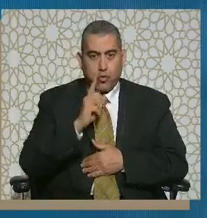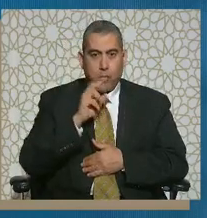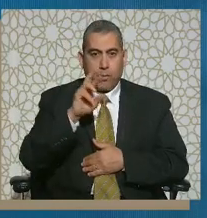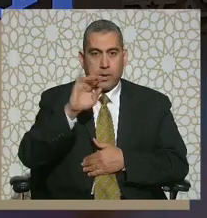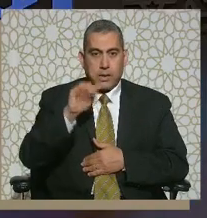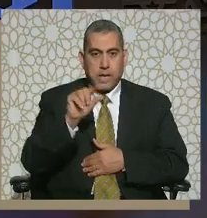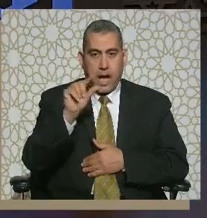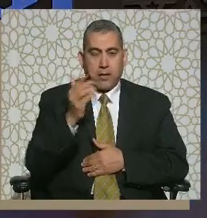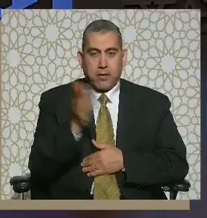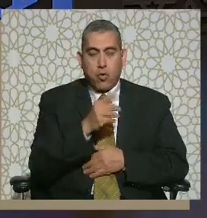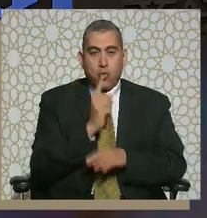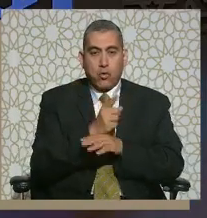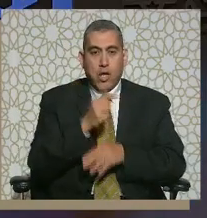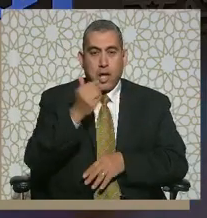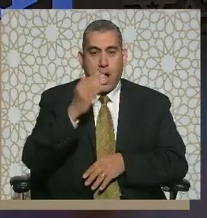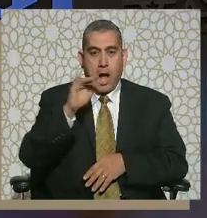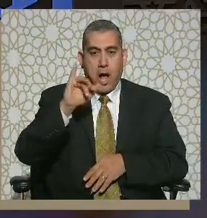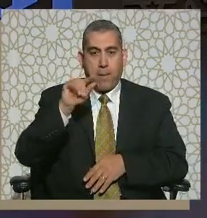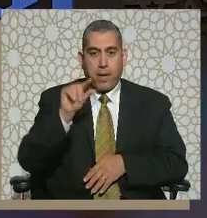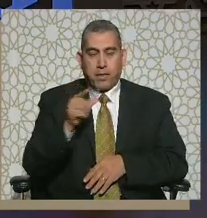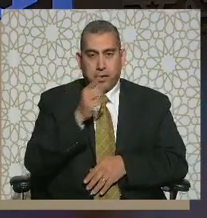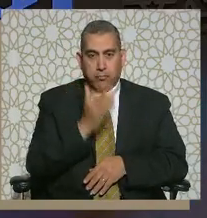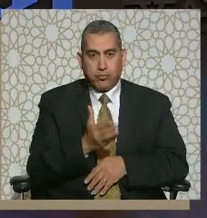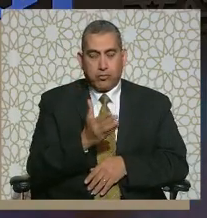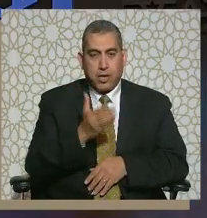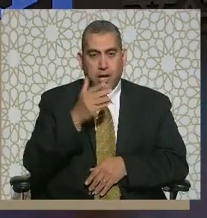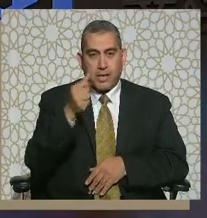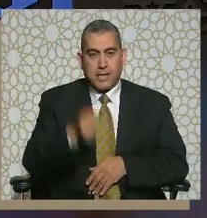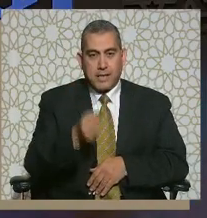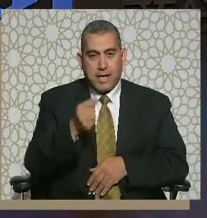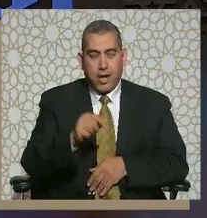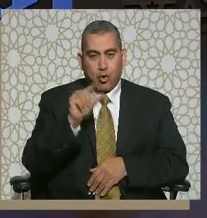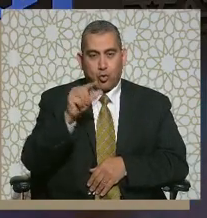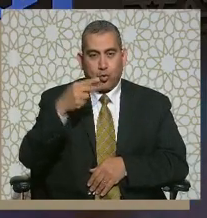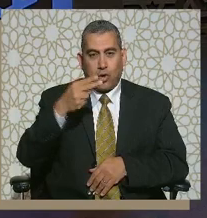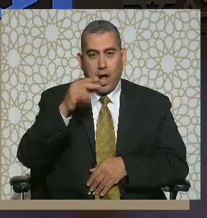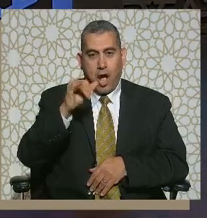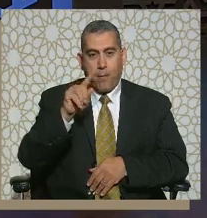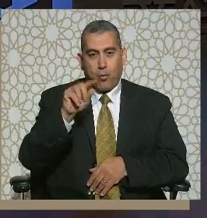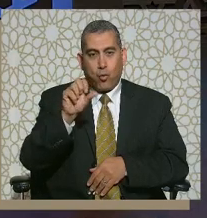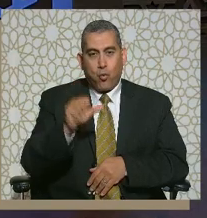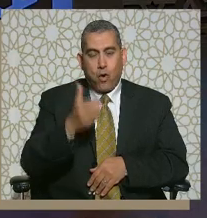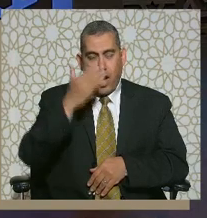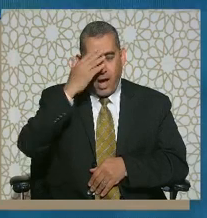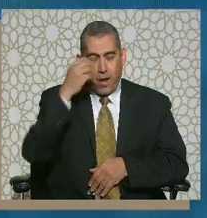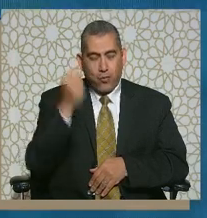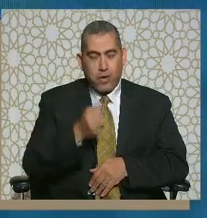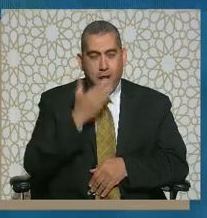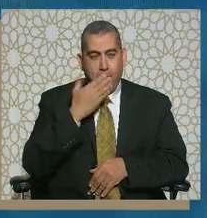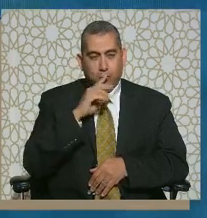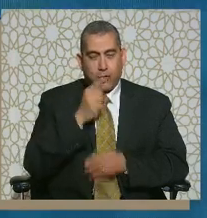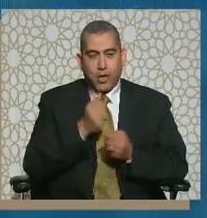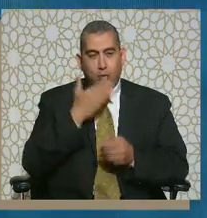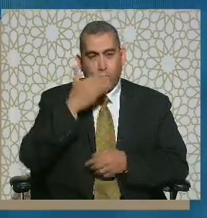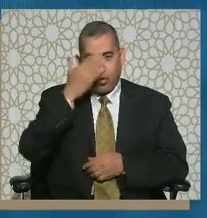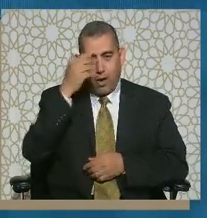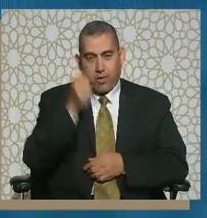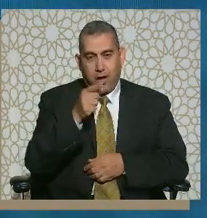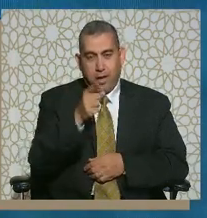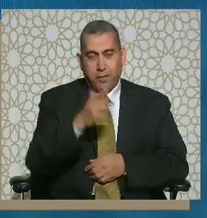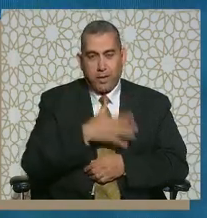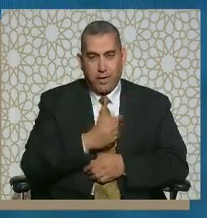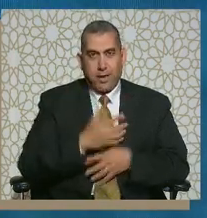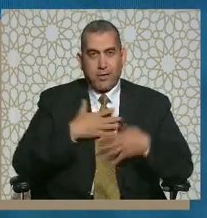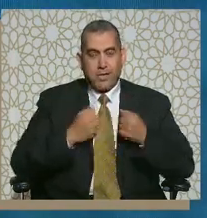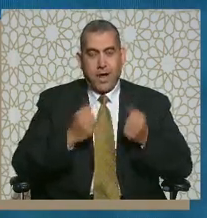معايا الأستاذ أحمد. أستاذ أحمد، ازيك يا دكتور عمرو؟ بخير الحمد لله، كل سنة وحضرتك طيب. وحضرتك طيب وبصحة